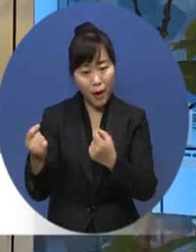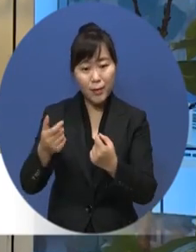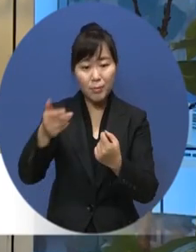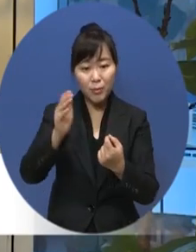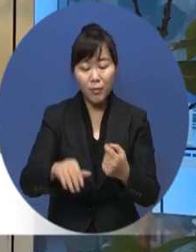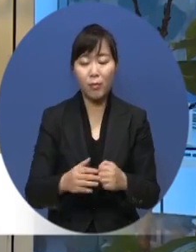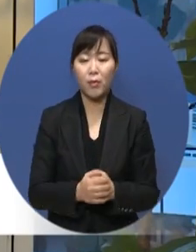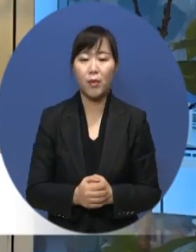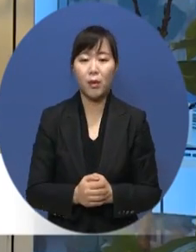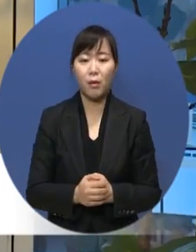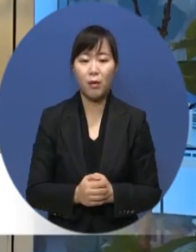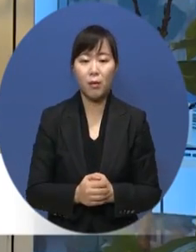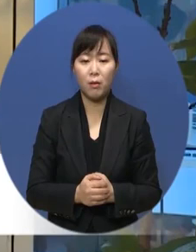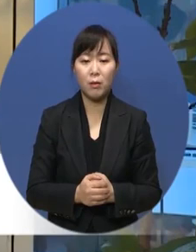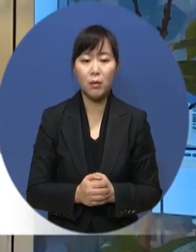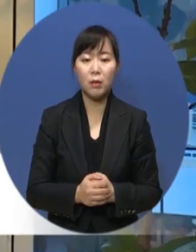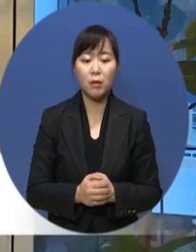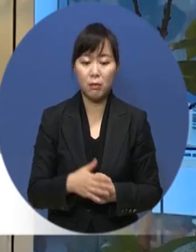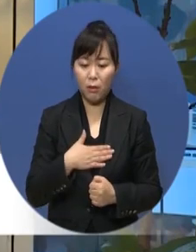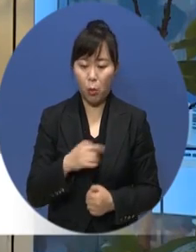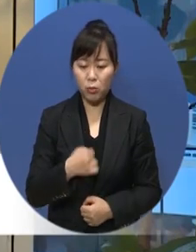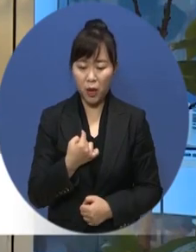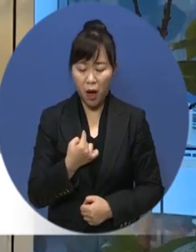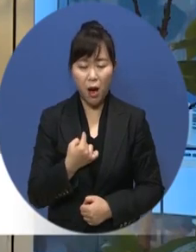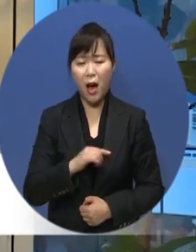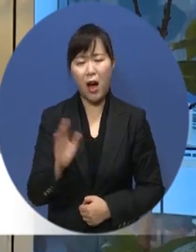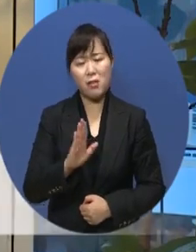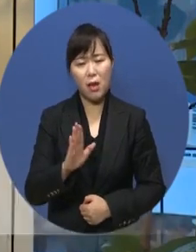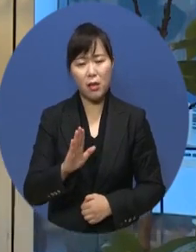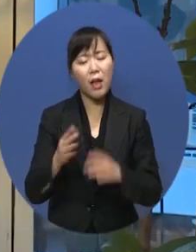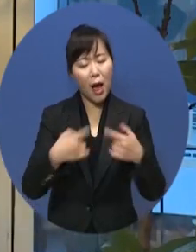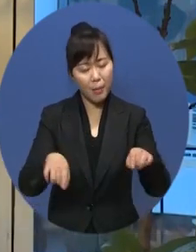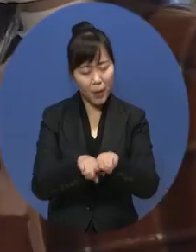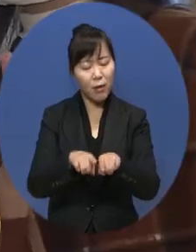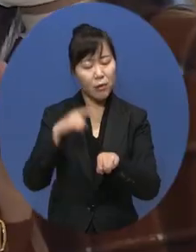있겠지만 절대 혼자가 아니라는 말을 하고 싶고요.